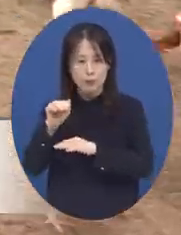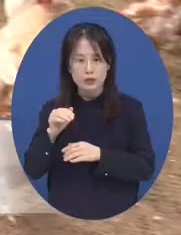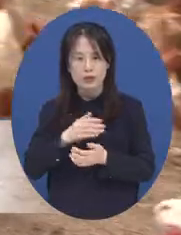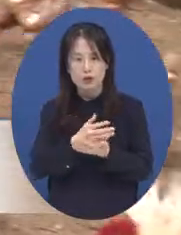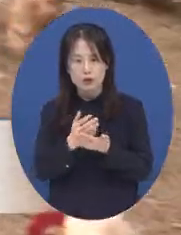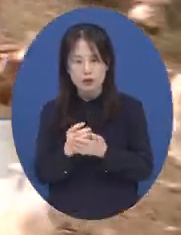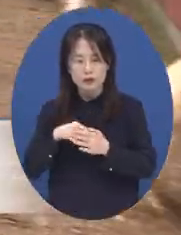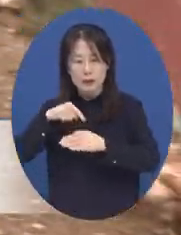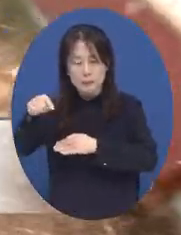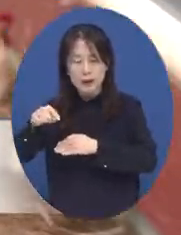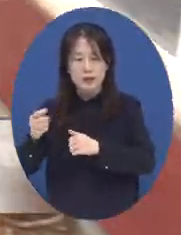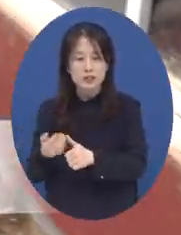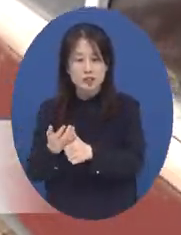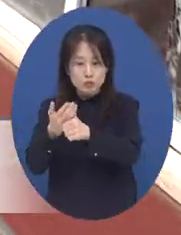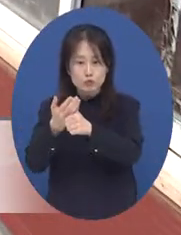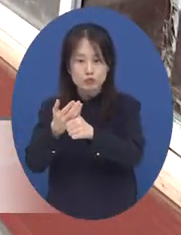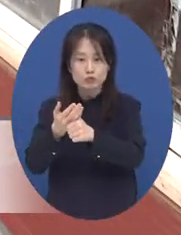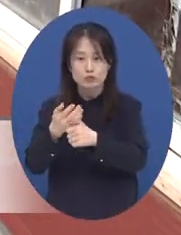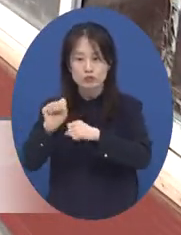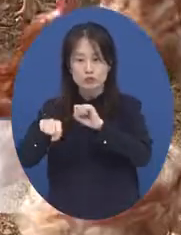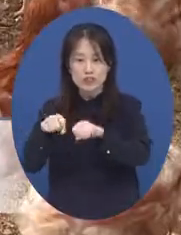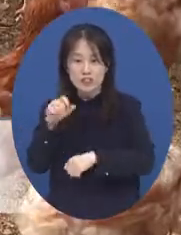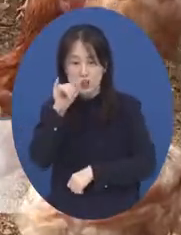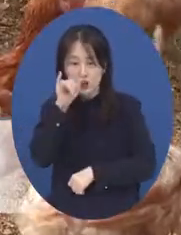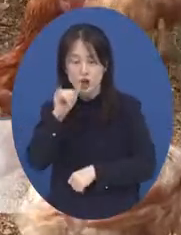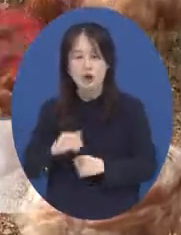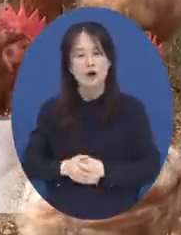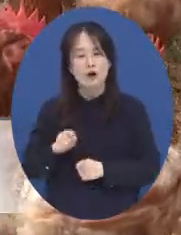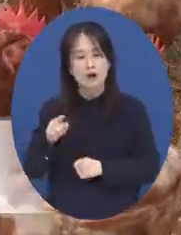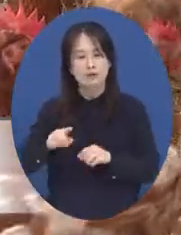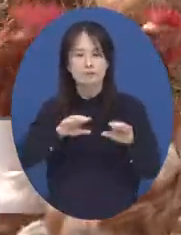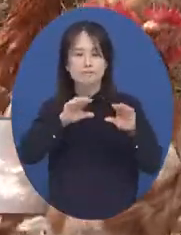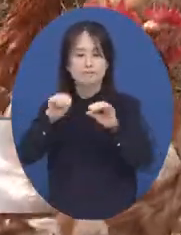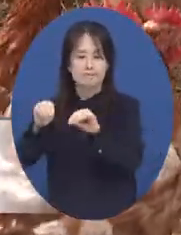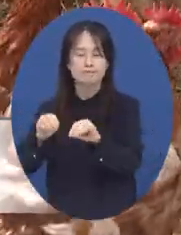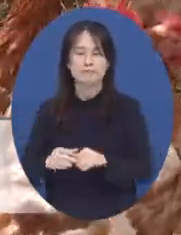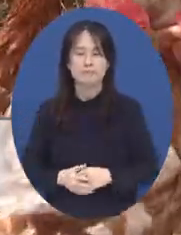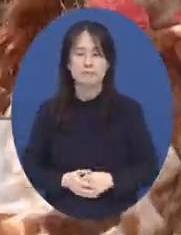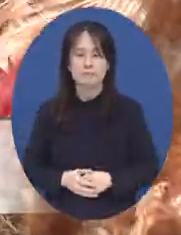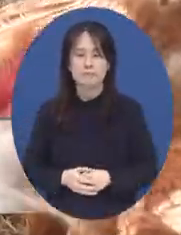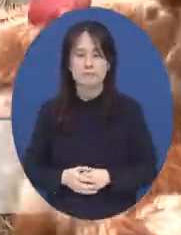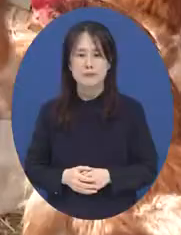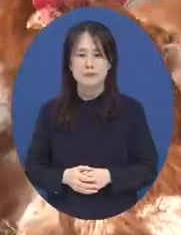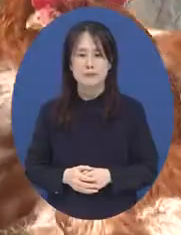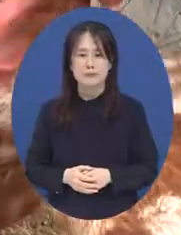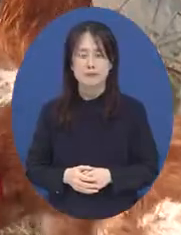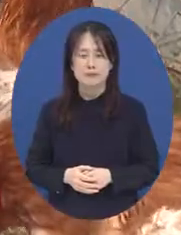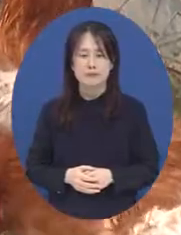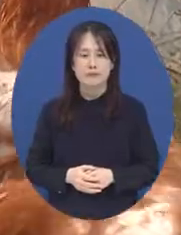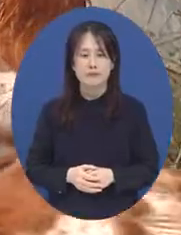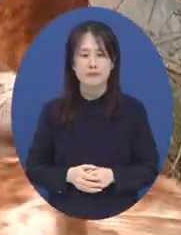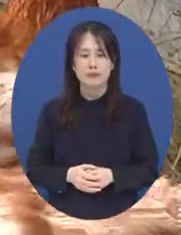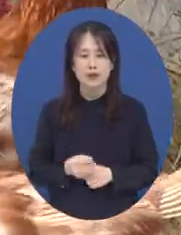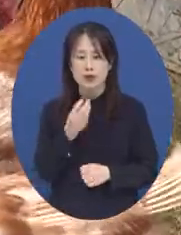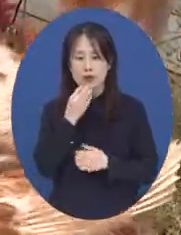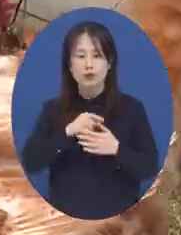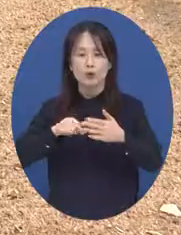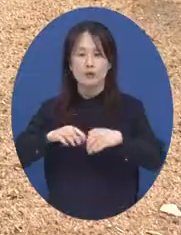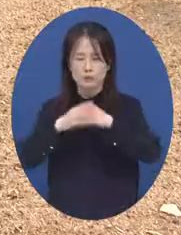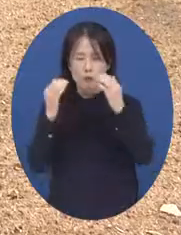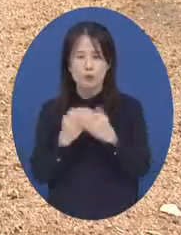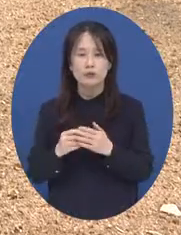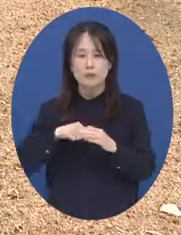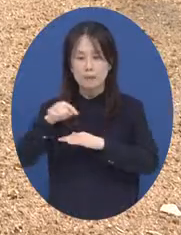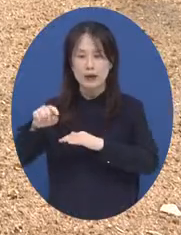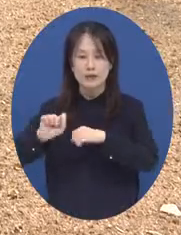닭이나 오리 등 가금류 농장에서 마당에는 논밭에 풀어놓고 사역하는 방 4살 글 천변 금지하였다 적용대상은 톤 의